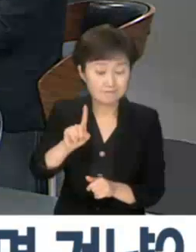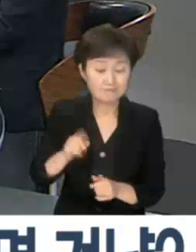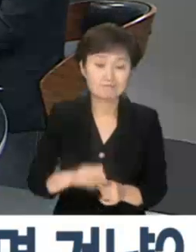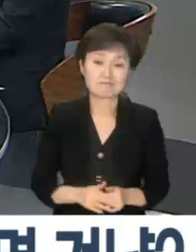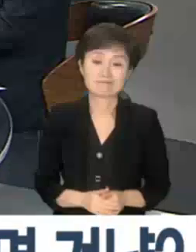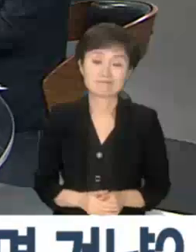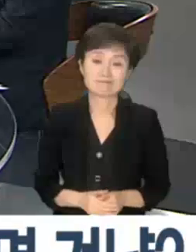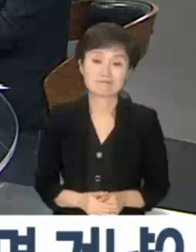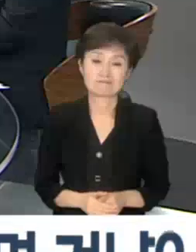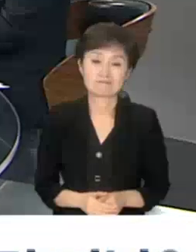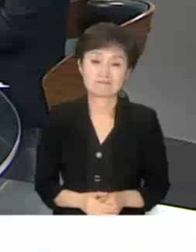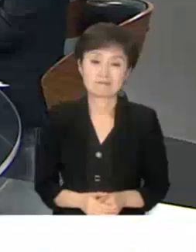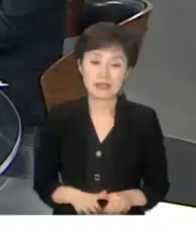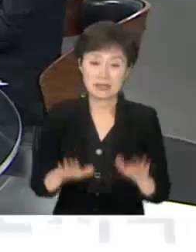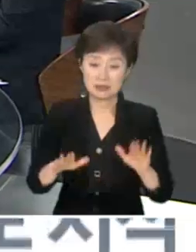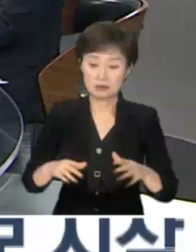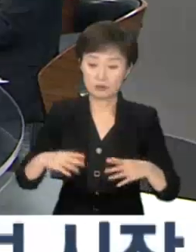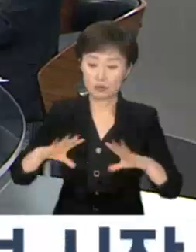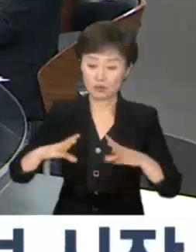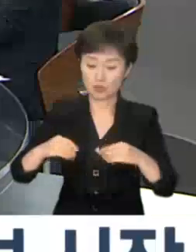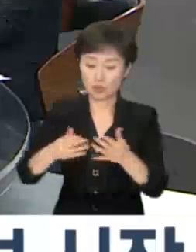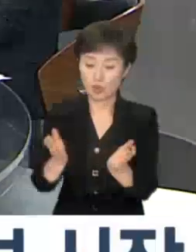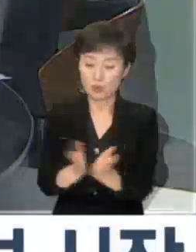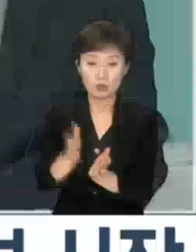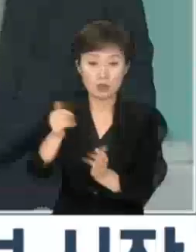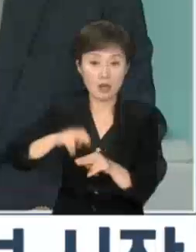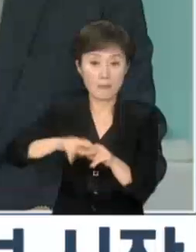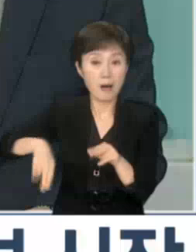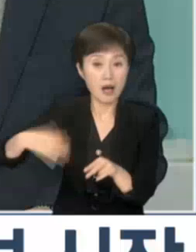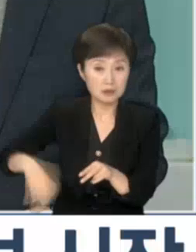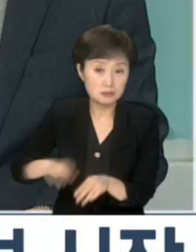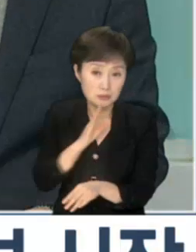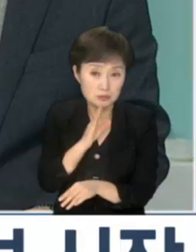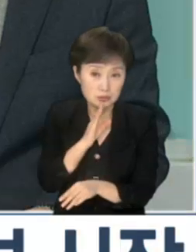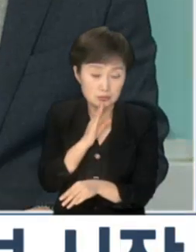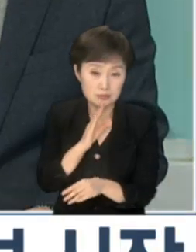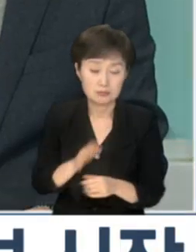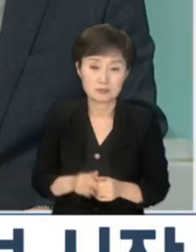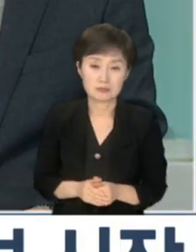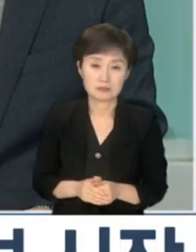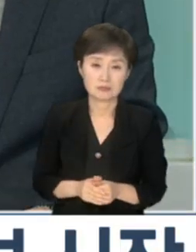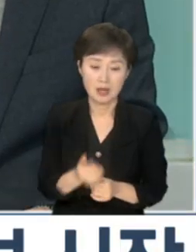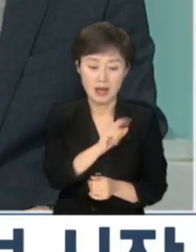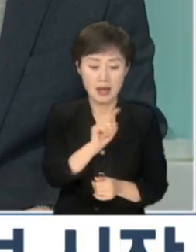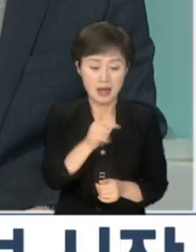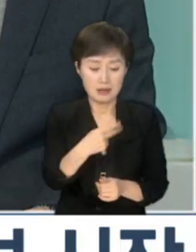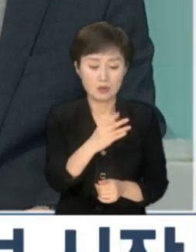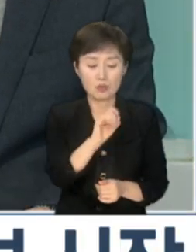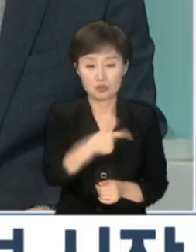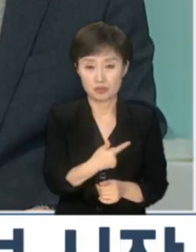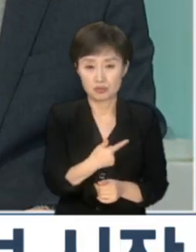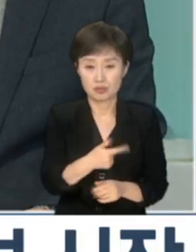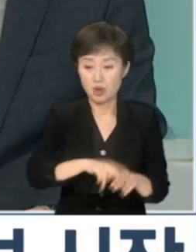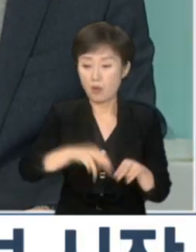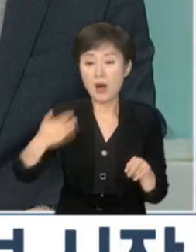여쭤보겠습니다. 그렇죠. 지금 현재 장관 신분입니다. 장관 신분인데 한동훈 장관도 장관의 신분을 이용해서 전국을